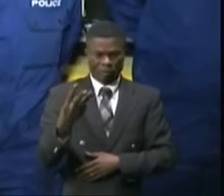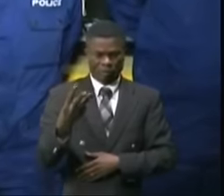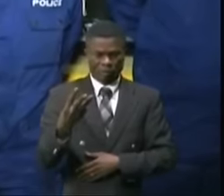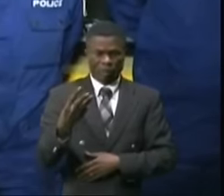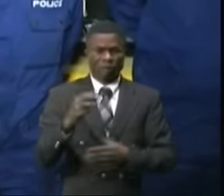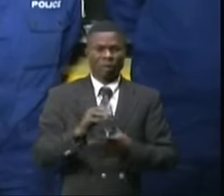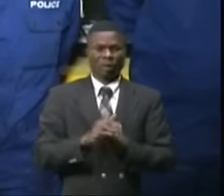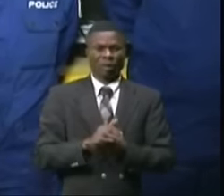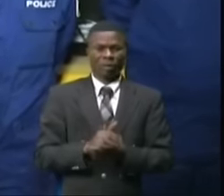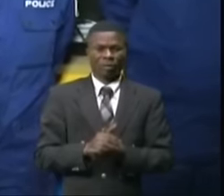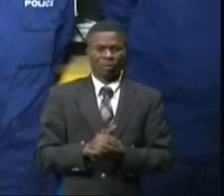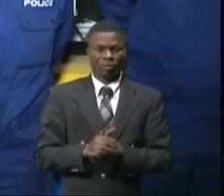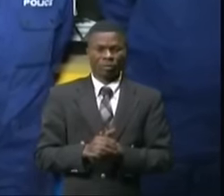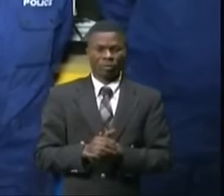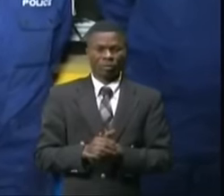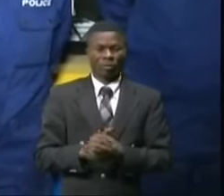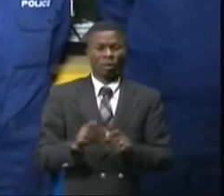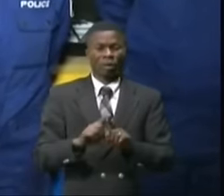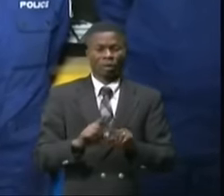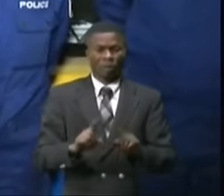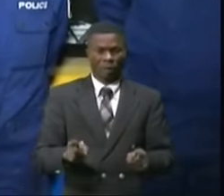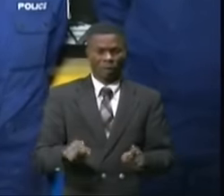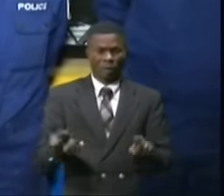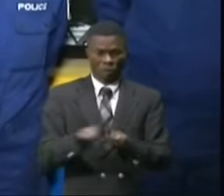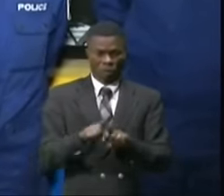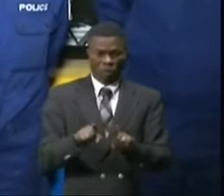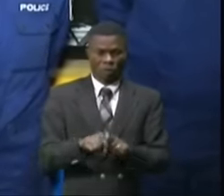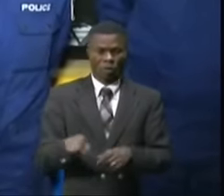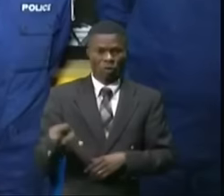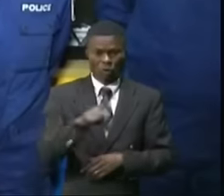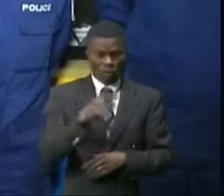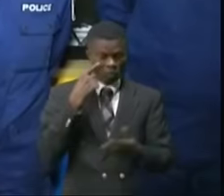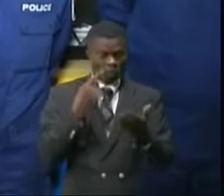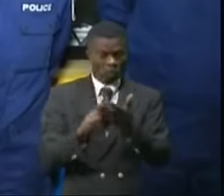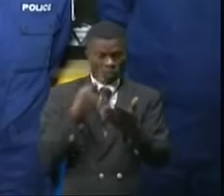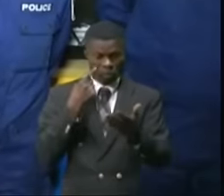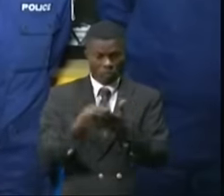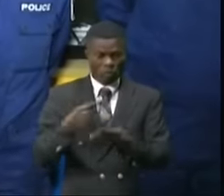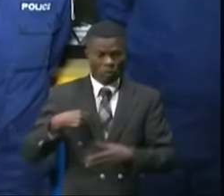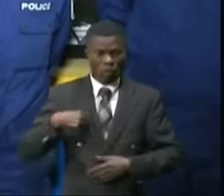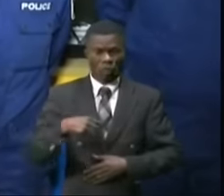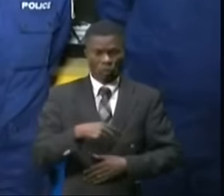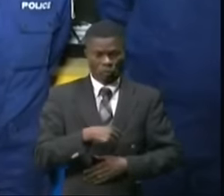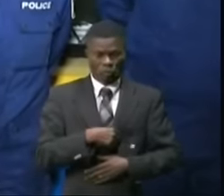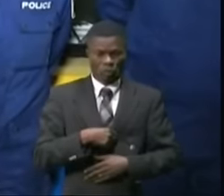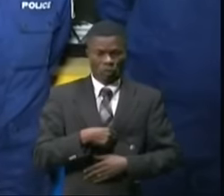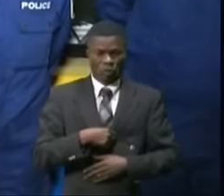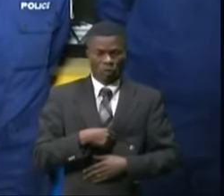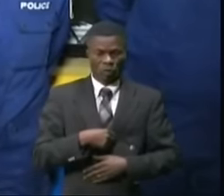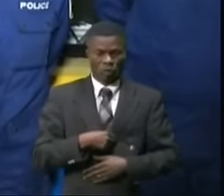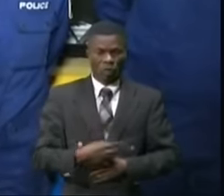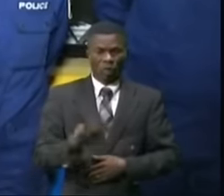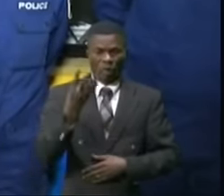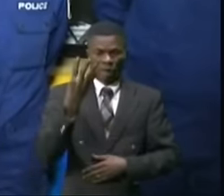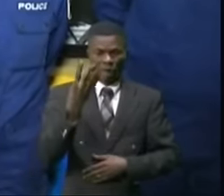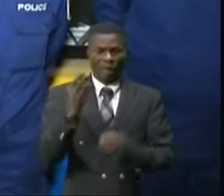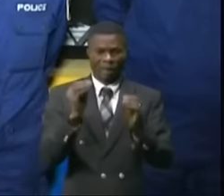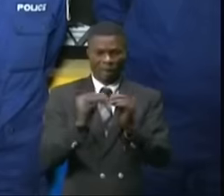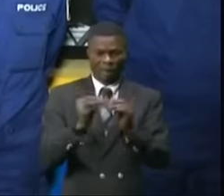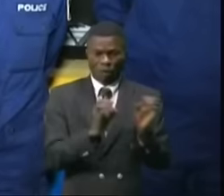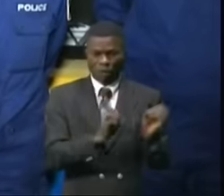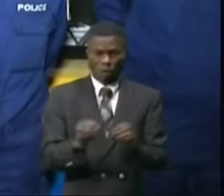27 décembre 2023. Tel que vous l'avez constaté, nous venons de 4 réunions.